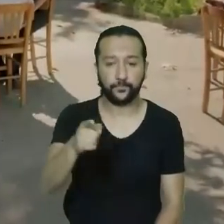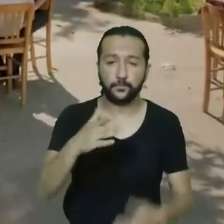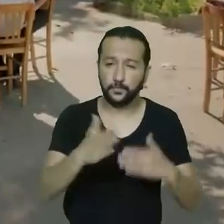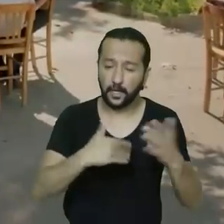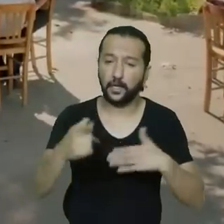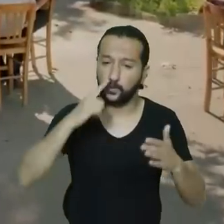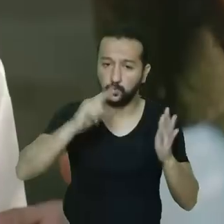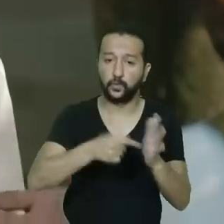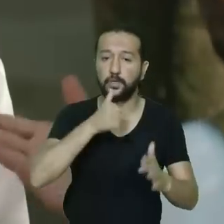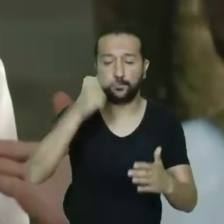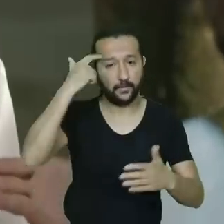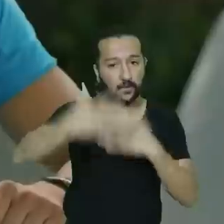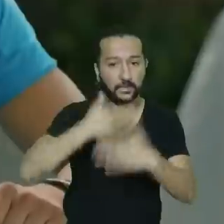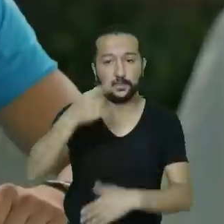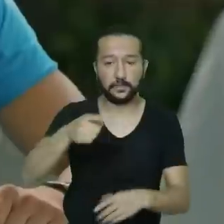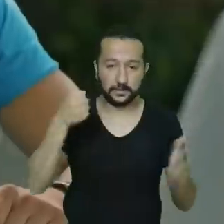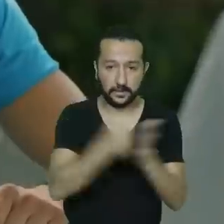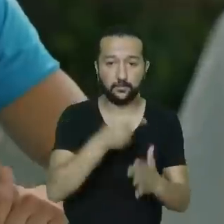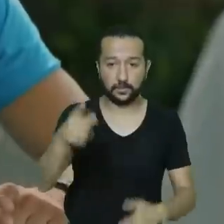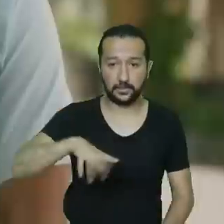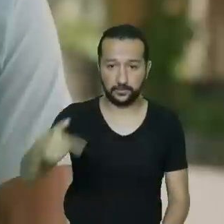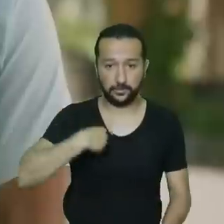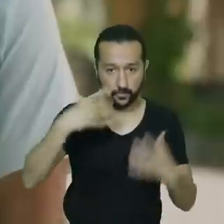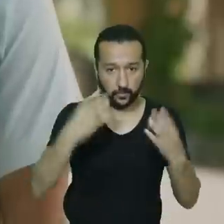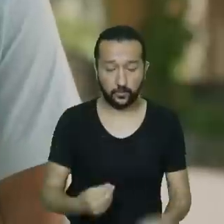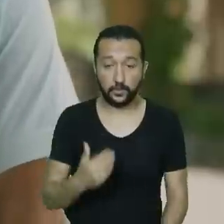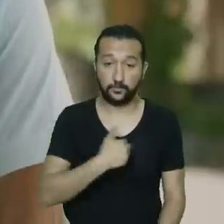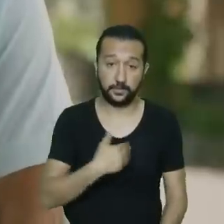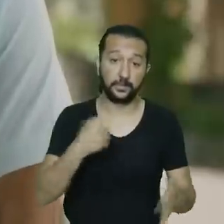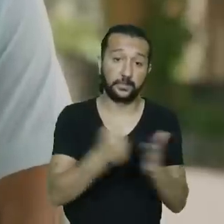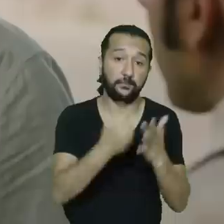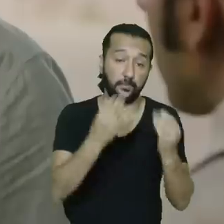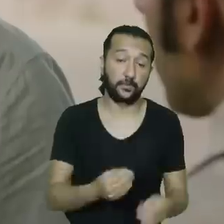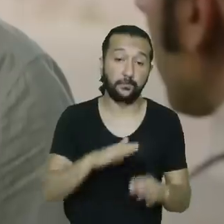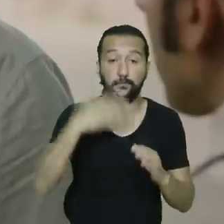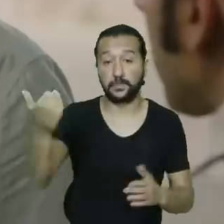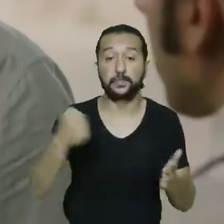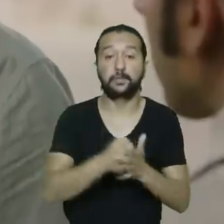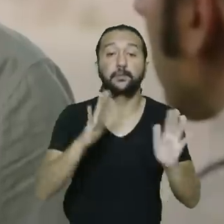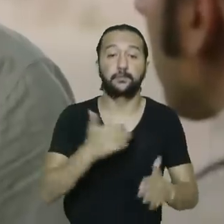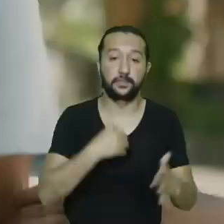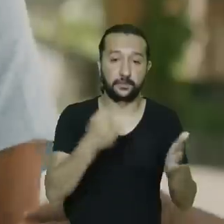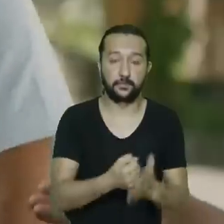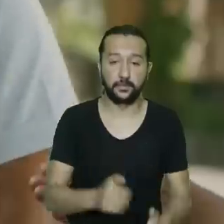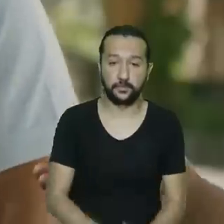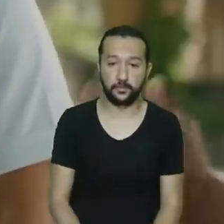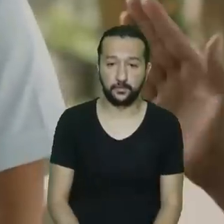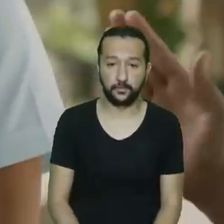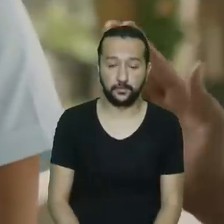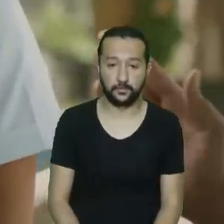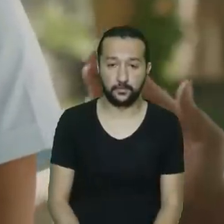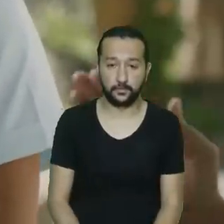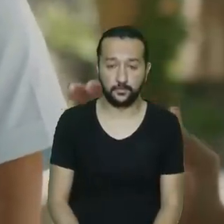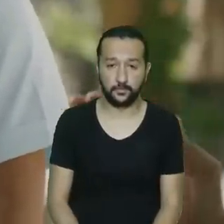ne karıştırıyorsun adamın kafasına? Bir heykeli çarptık diye hırsız da biz mi olduk? Hemen biz çarptık Sadıç. Başkası mı çarptı? Biz çarptık. Cemil